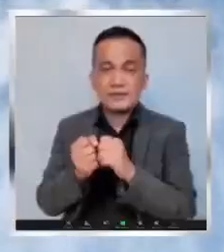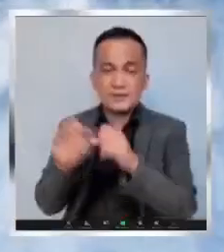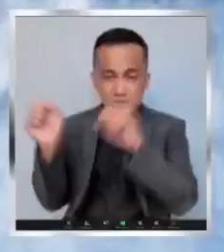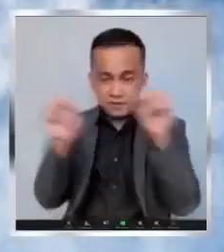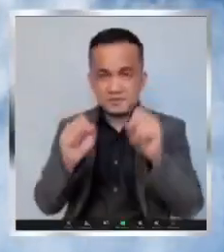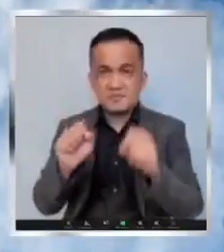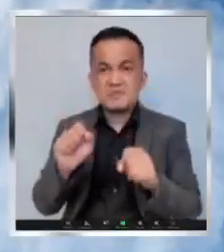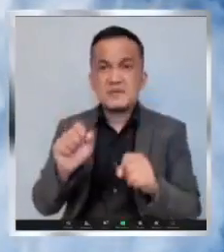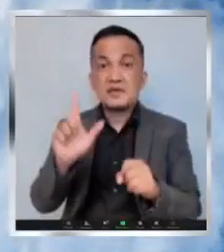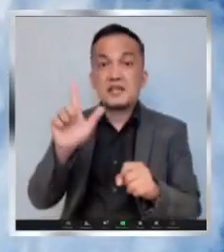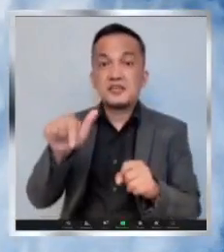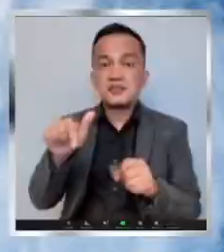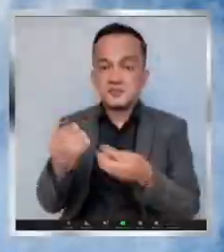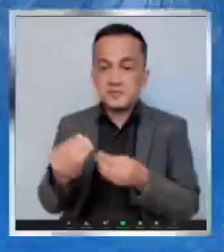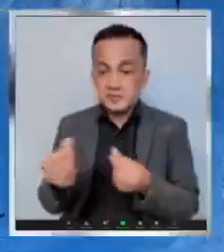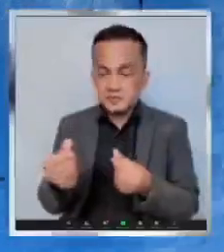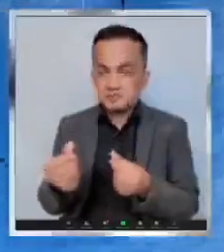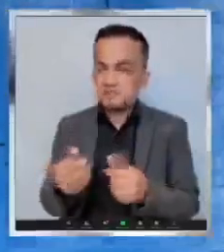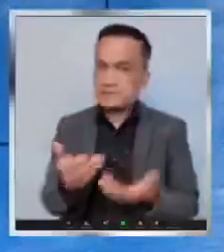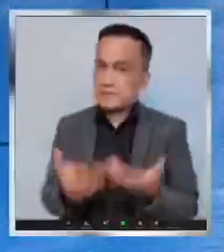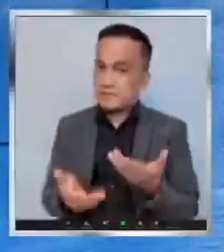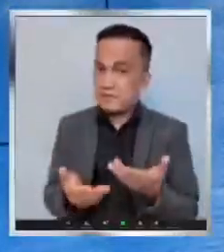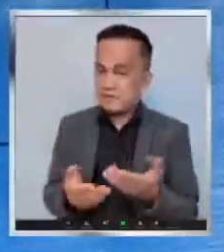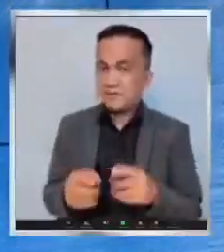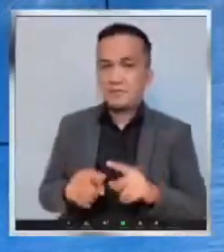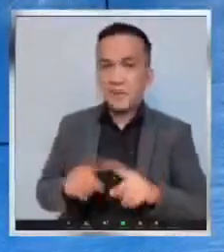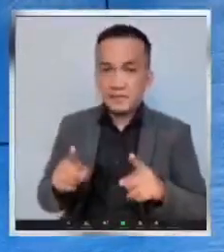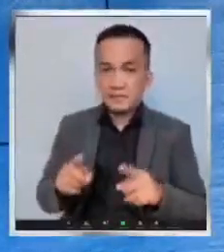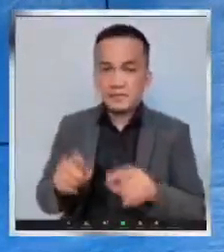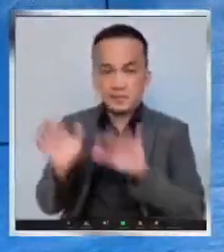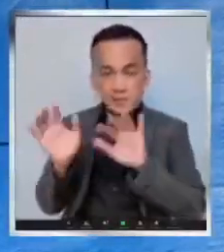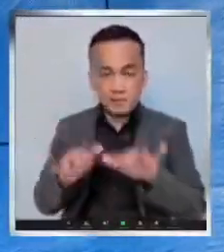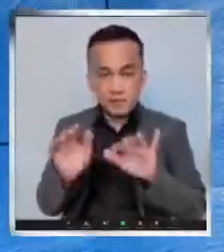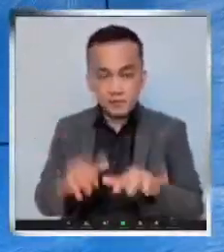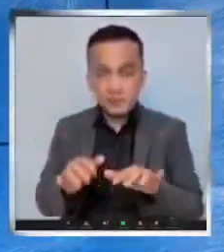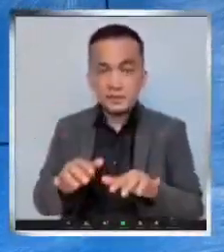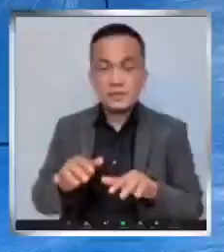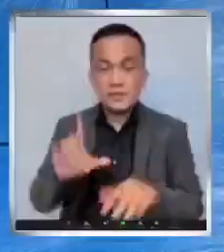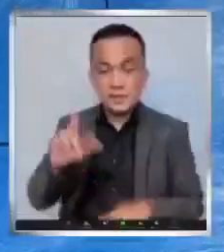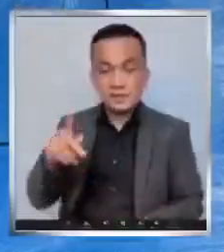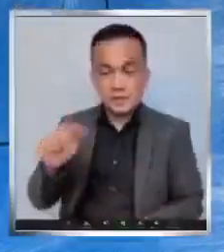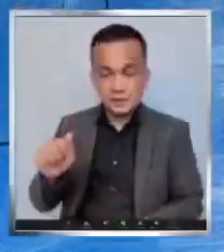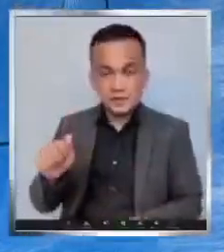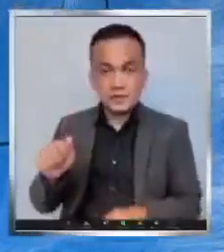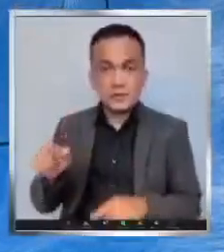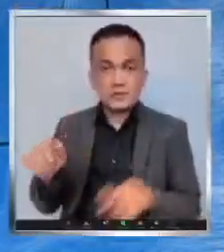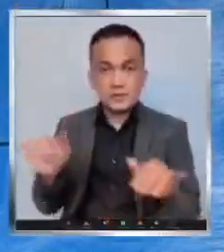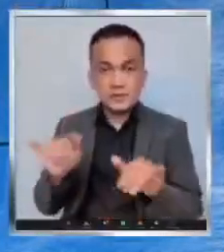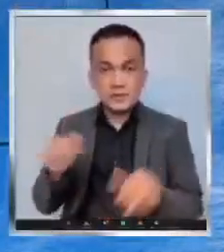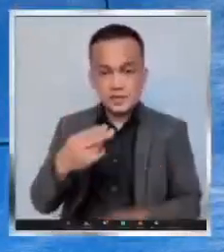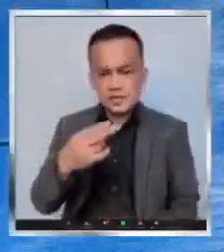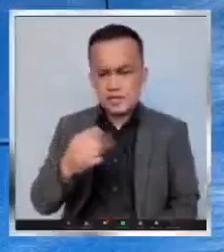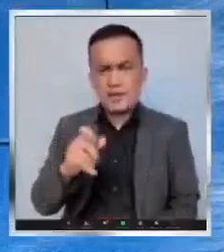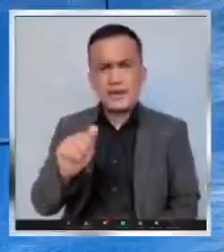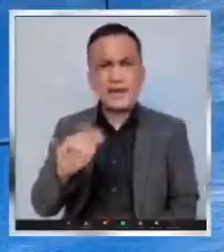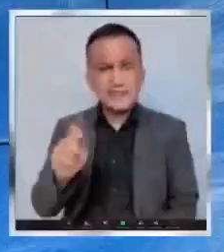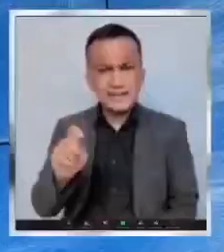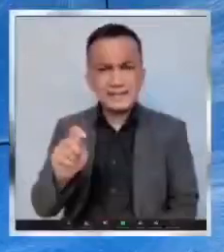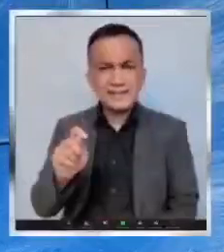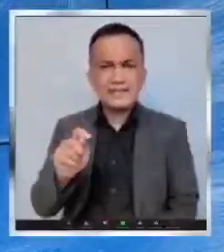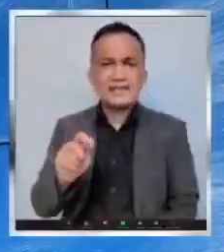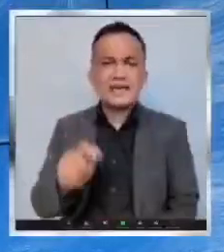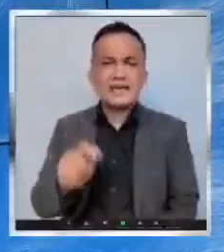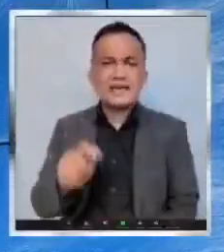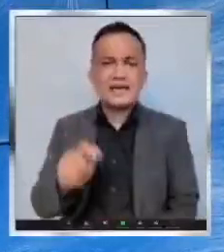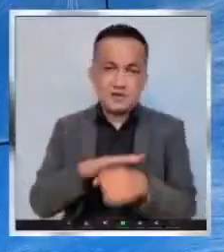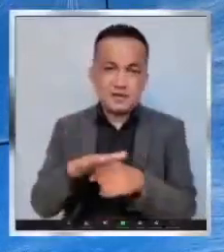mawala. Pero magpapaulan sa bansa ang nasabing LPA pati na ang hanging habagat at localized thunderstorms.